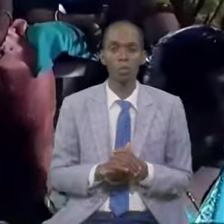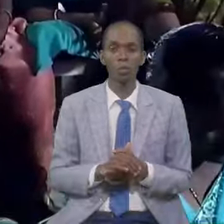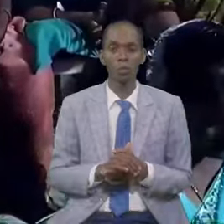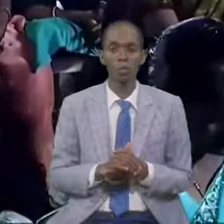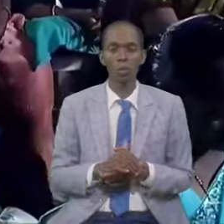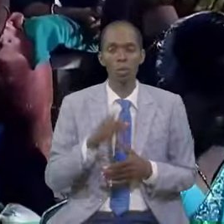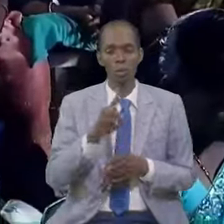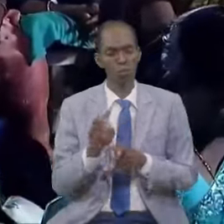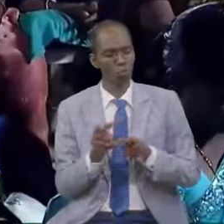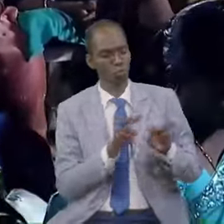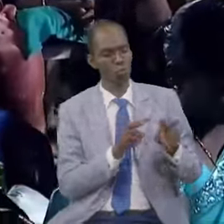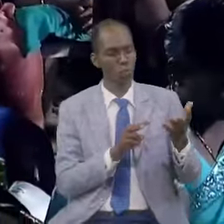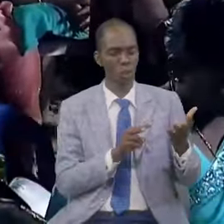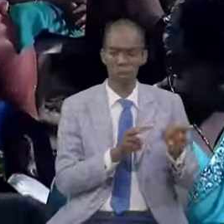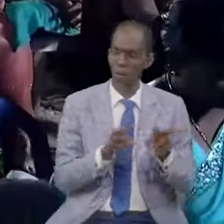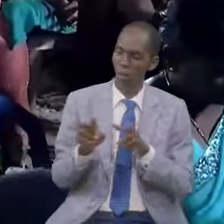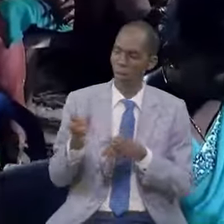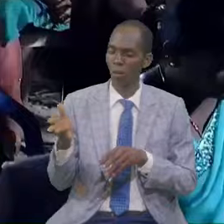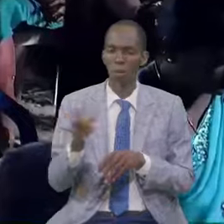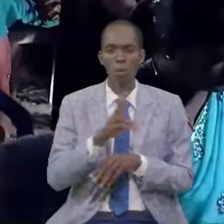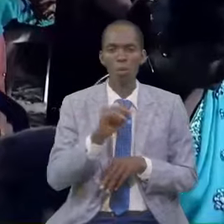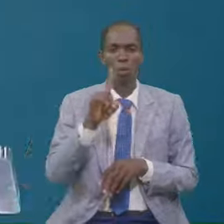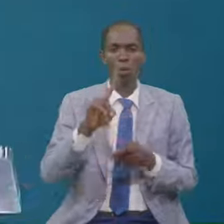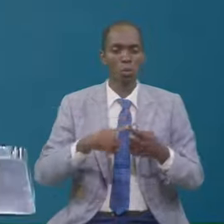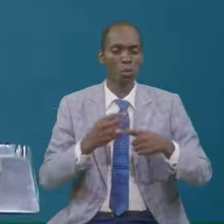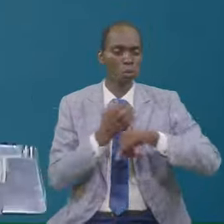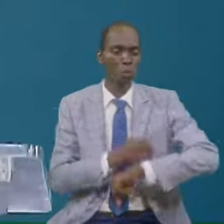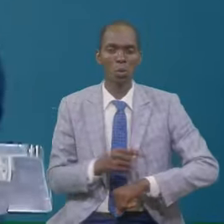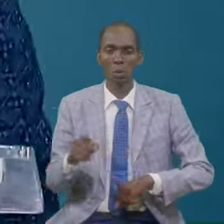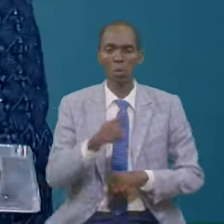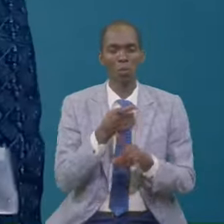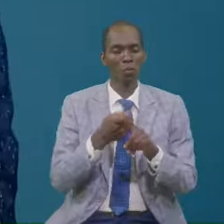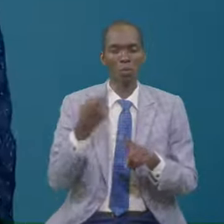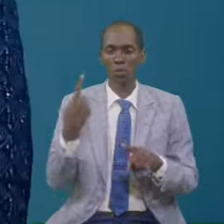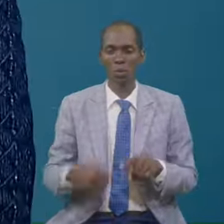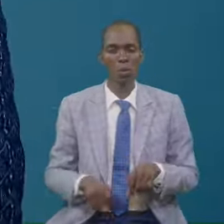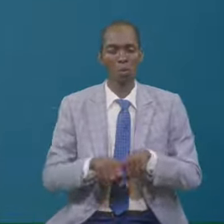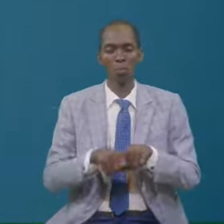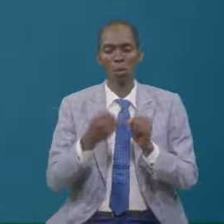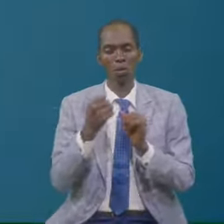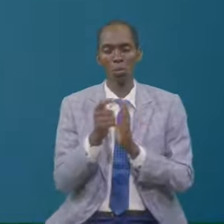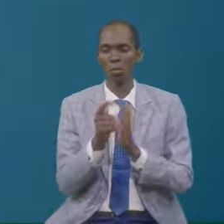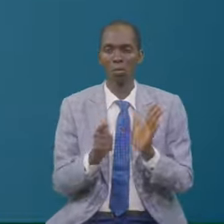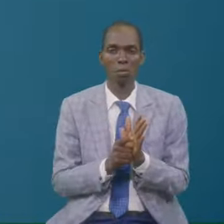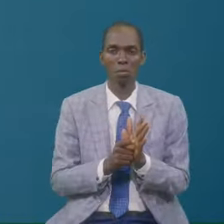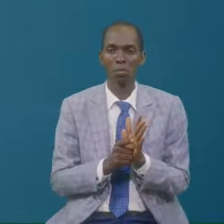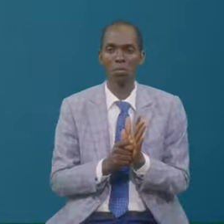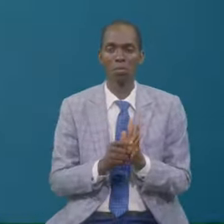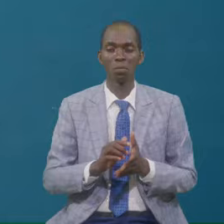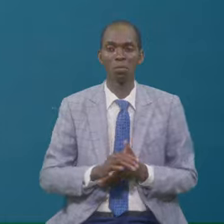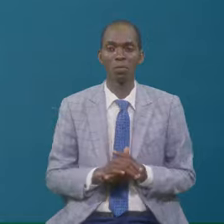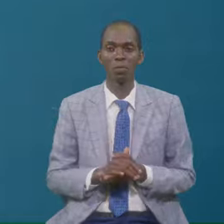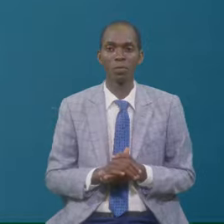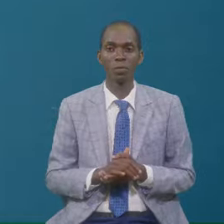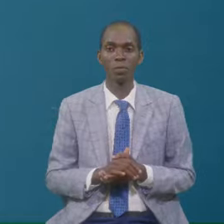you turn there, there's nobody to protect or defend you from the broken law. మీరు అటు చూచినా ఇటు చూచినా చట్టాన్ని ఉల్లంఘించినందుకు